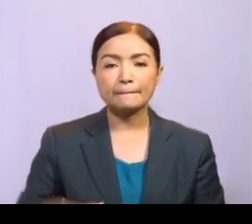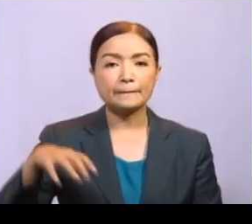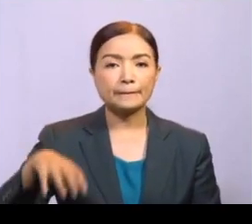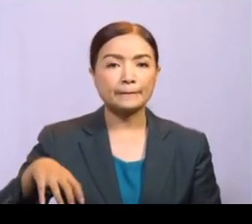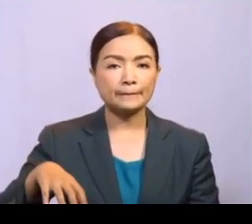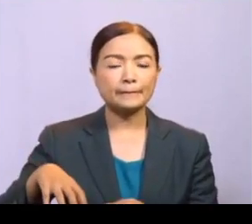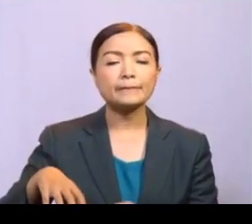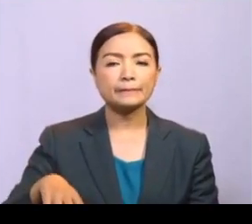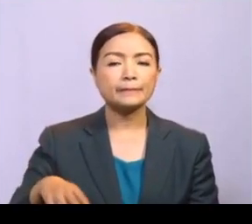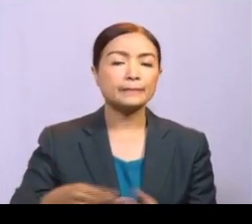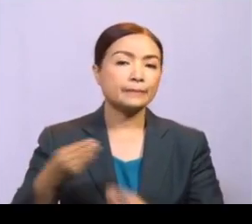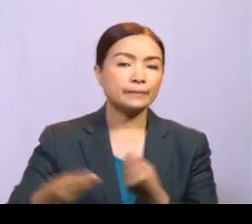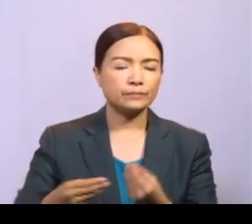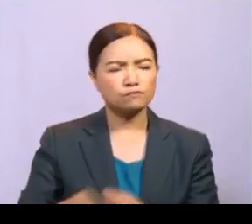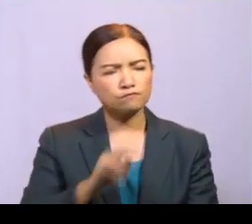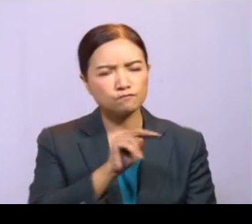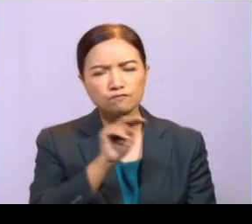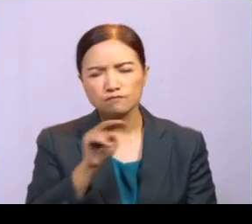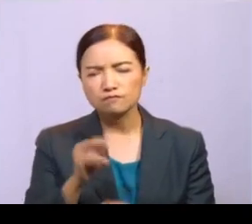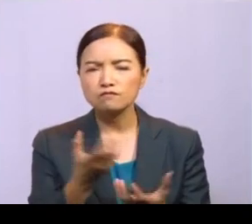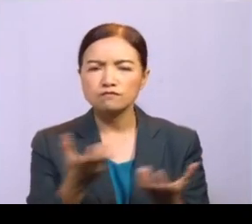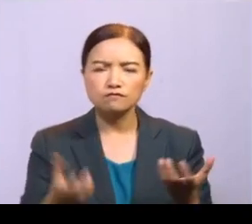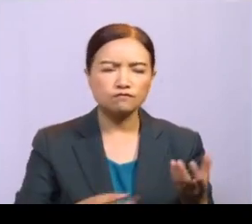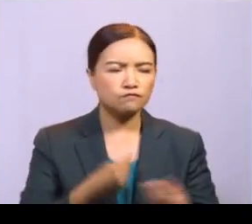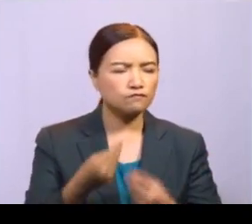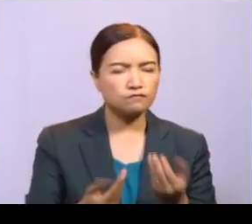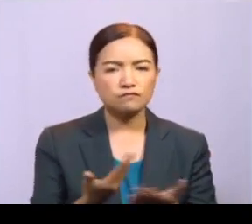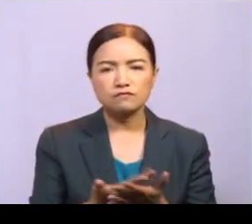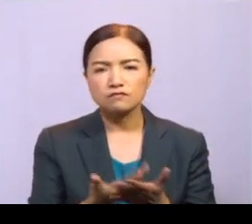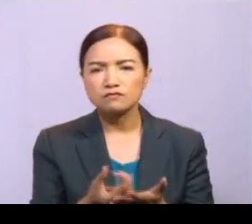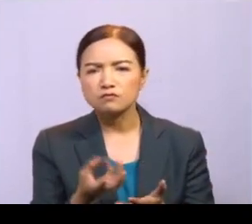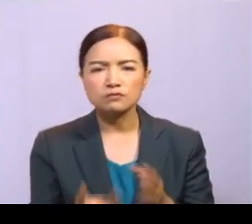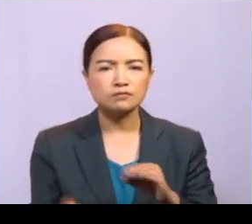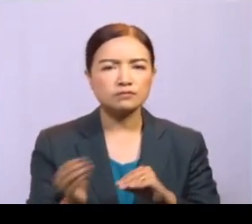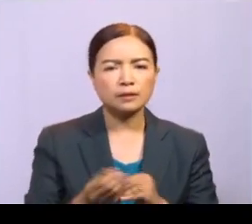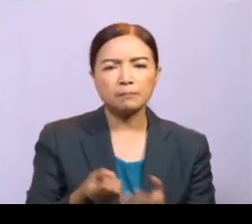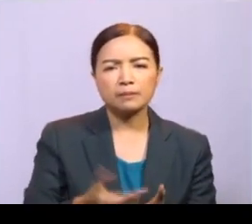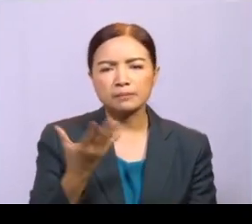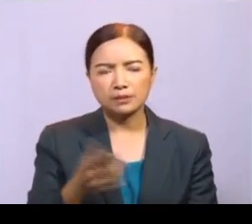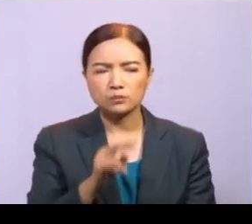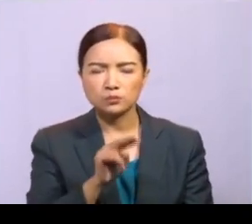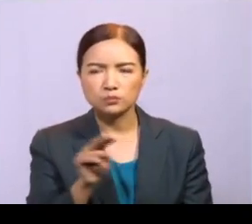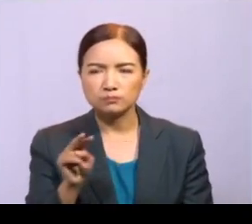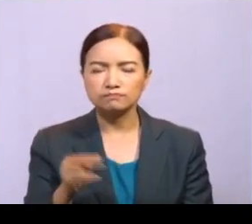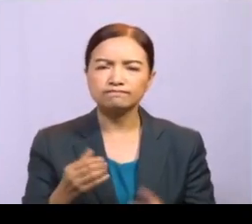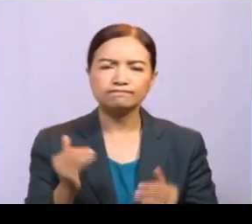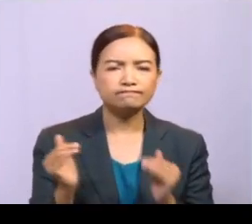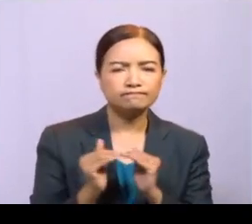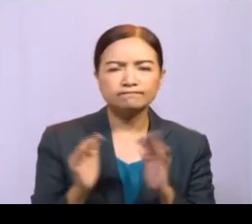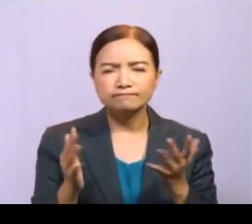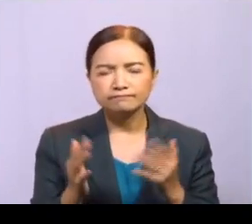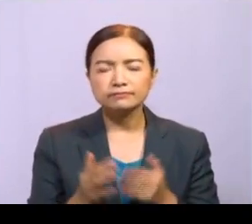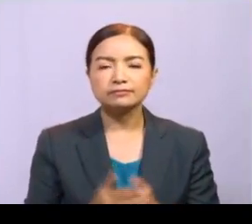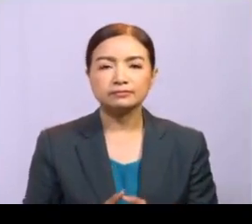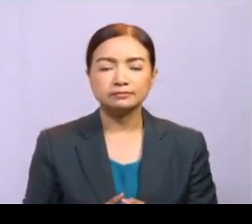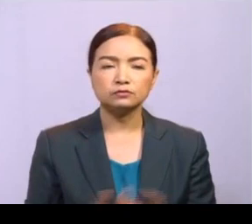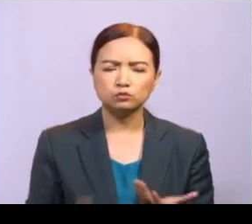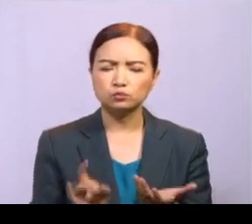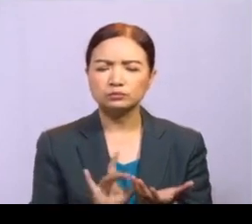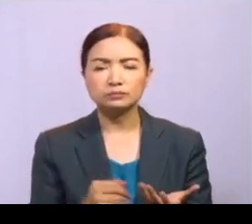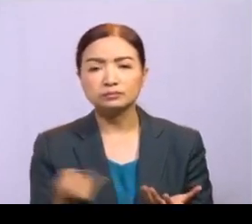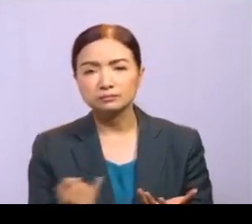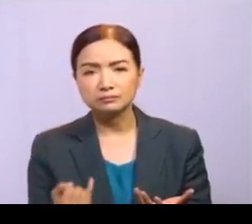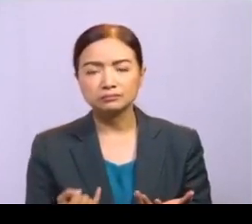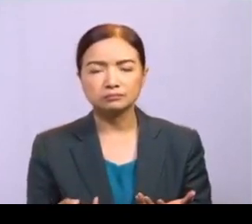ว่าคู่บริโภคไม่ได้รับความเป็นธรรมมีการขึ้นราคาข้าวสูงเกินความเป็นจริงหรือว่าไม่ได้รับความเป็นธรรมด้าน